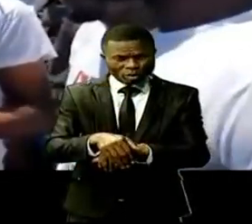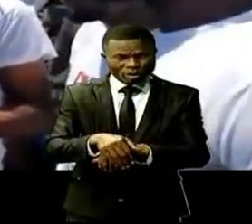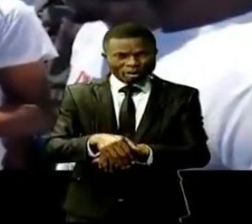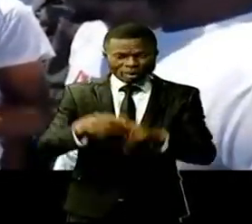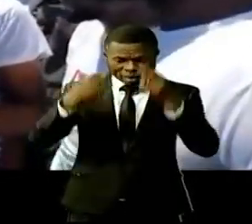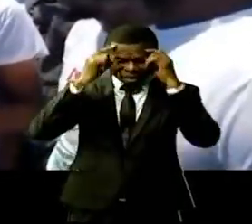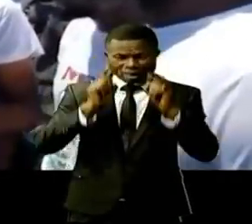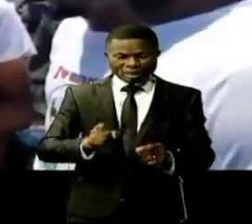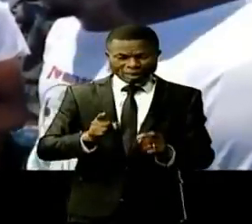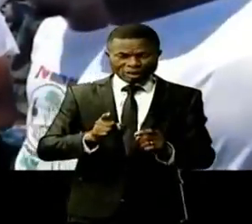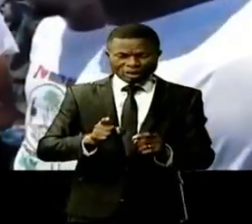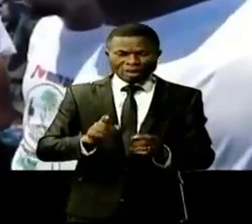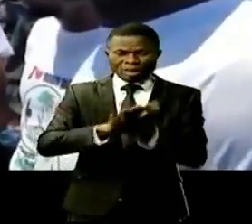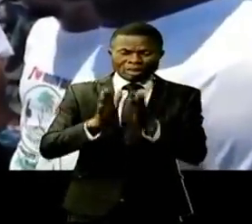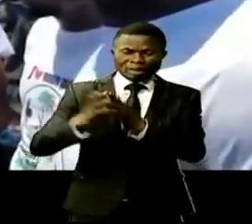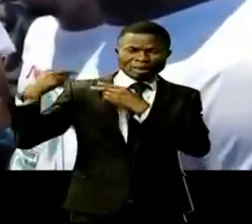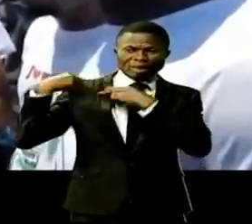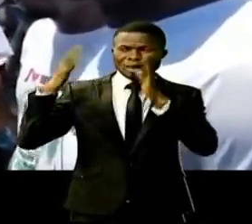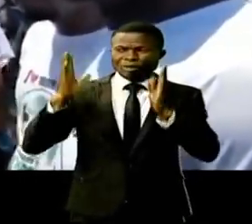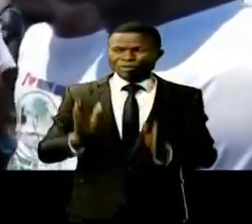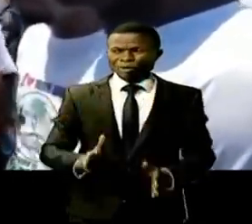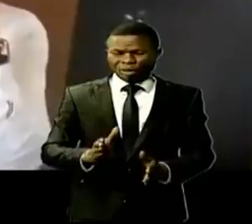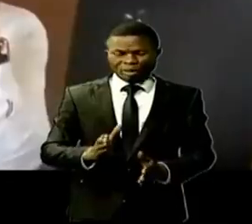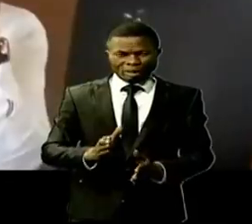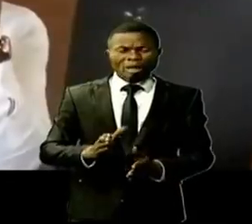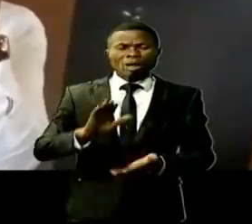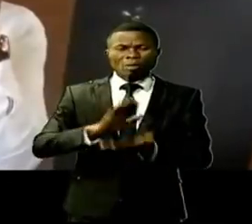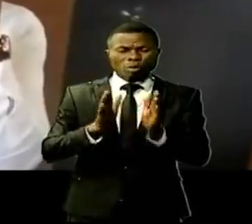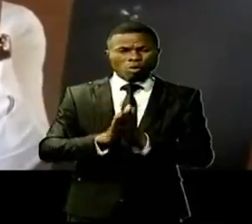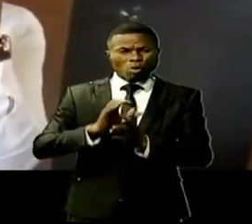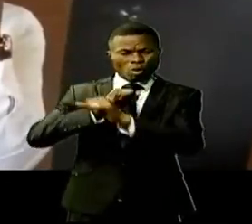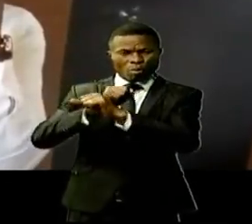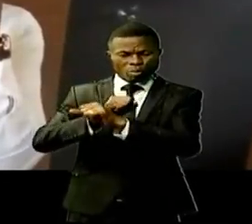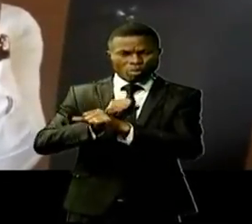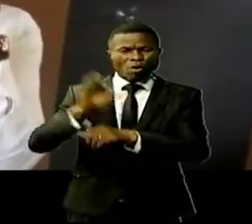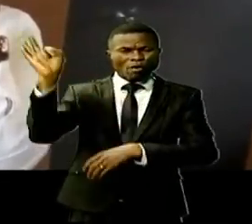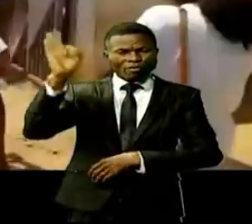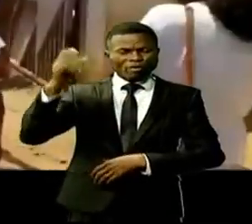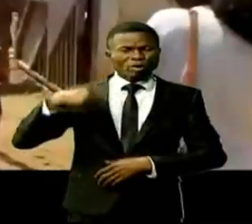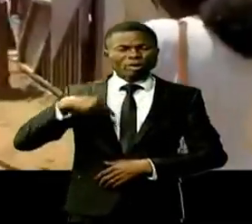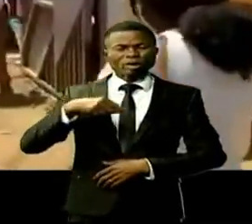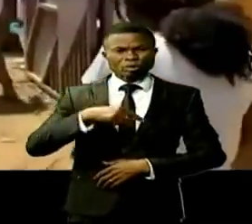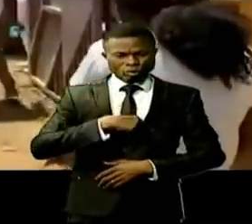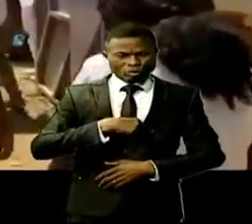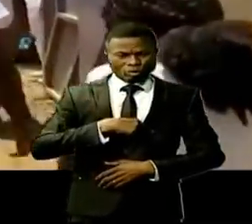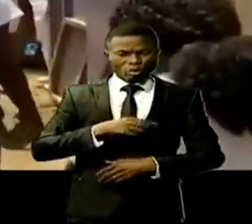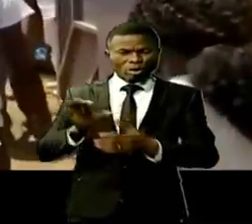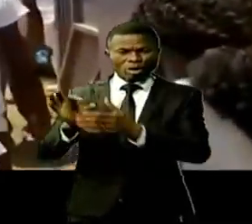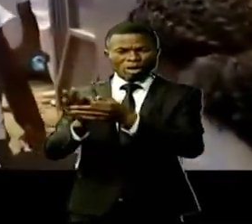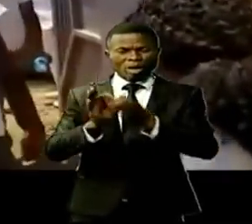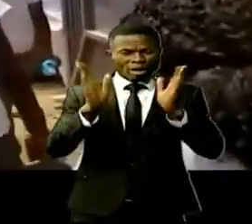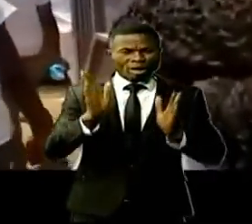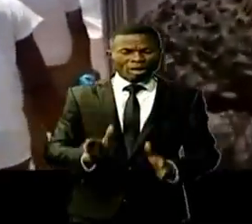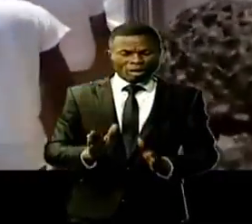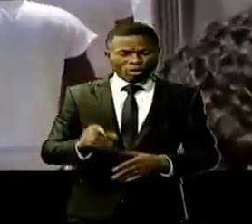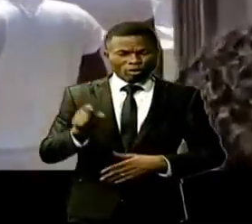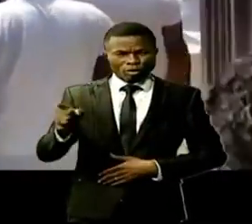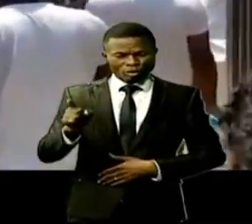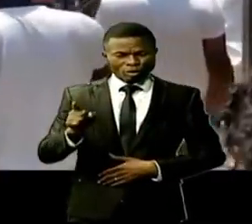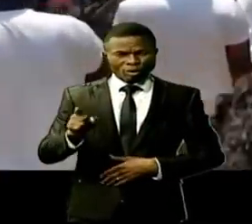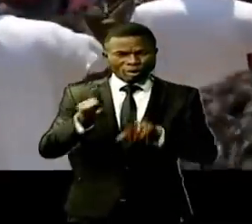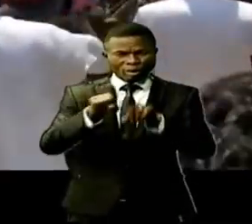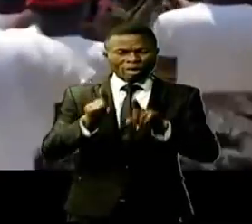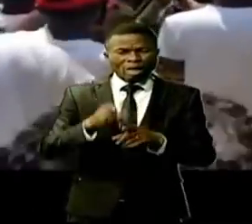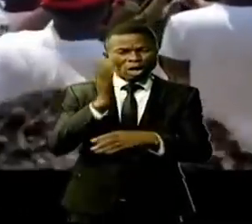nos responsabilités pour pérenniser notre réserve naturelle. Le coordonnateur des jeunes Imba en a profité